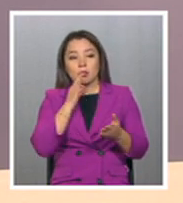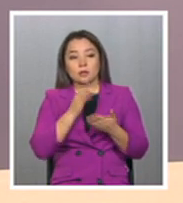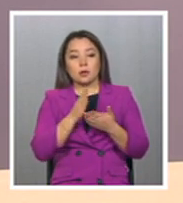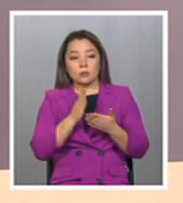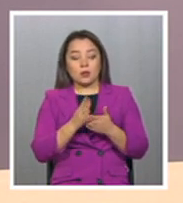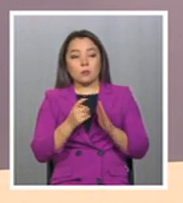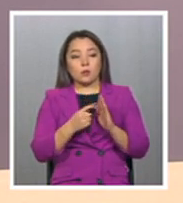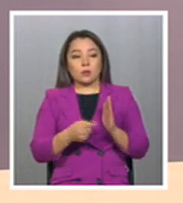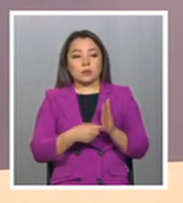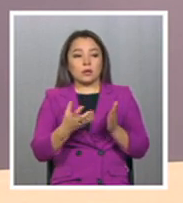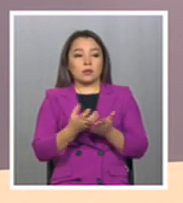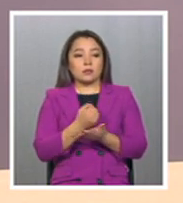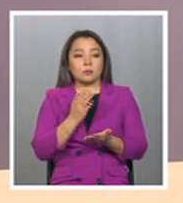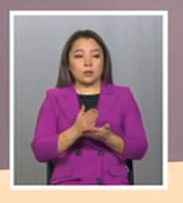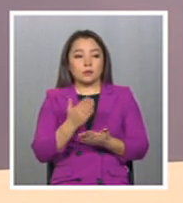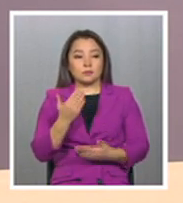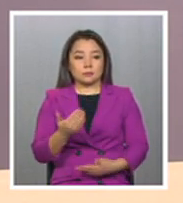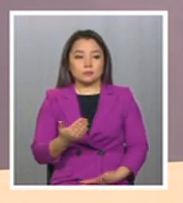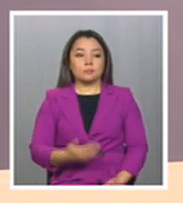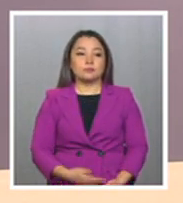бөлгіш шығады.